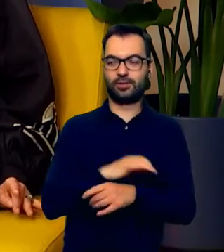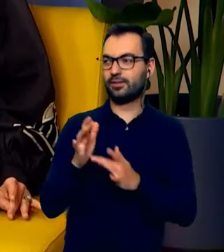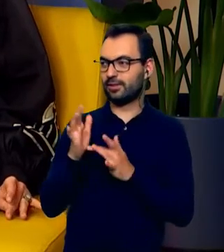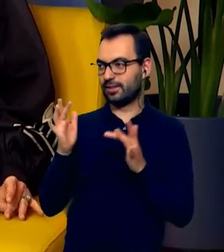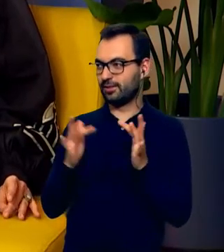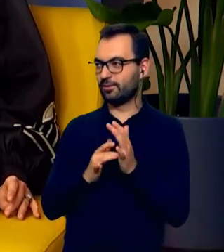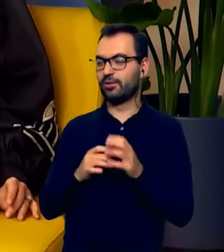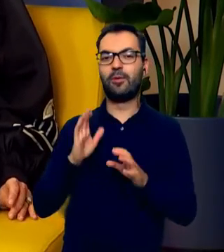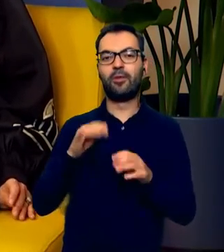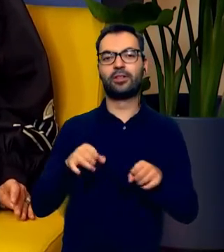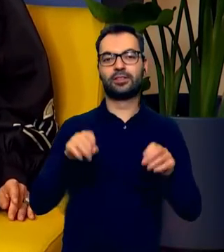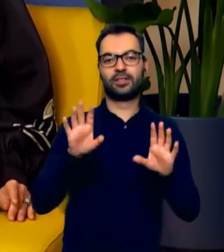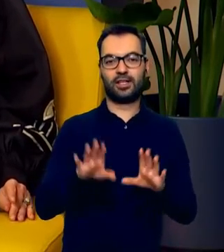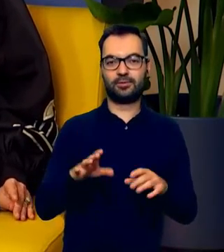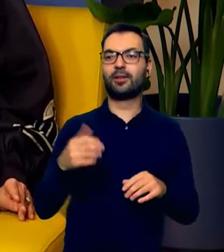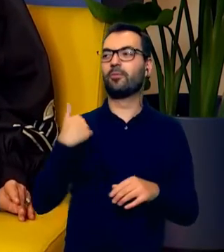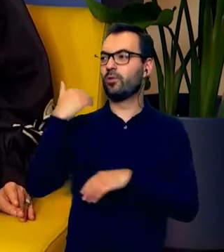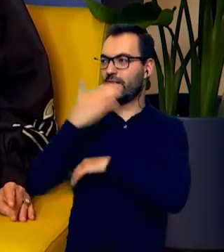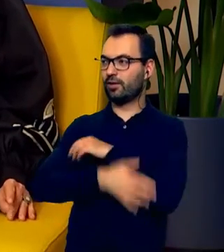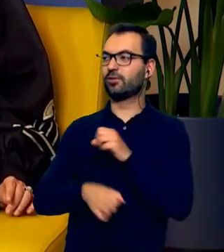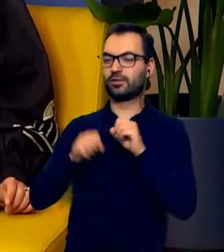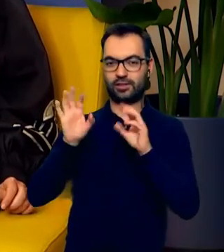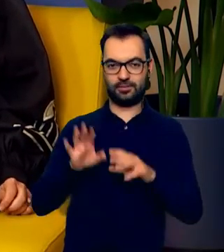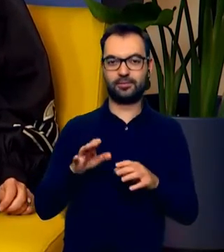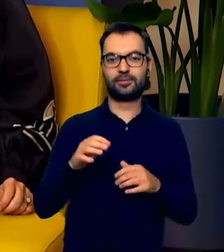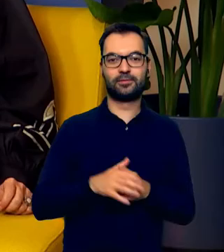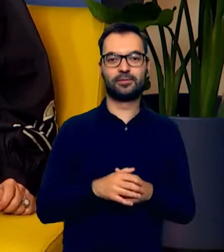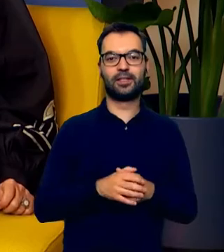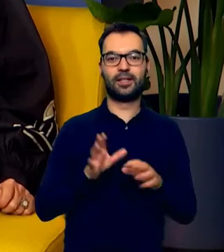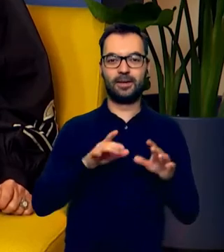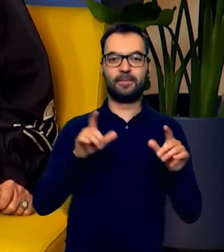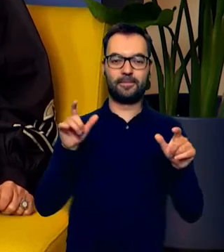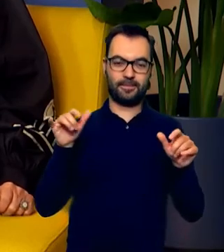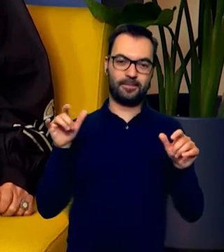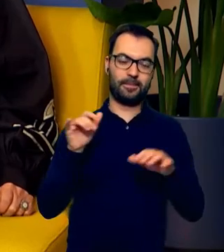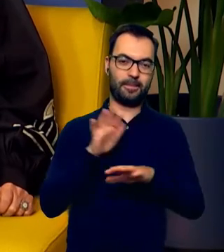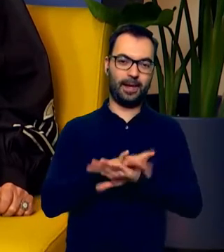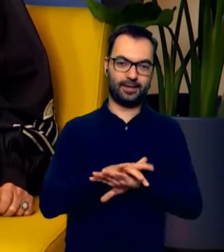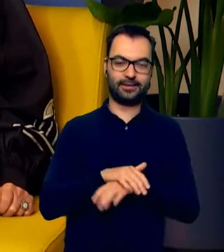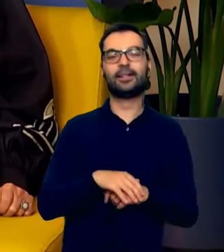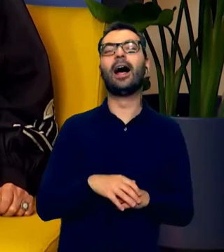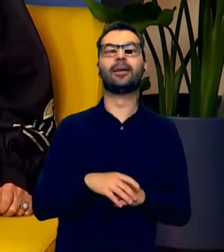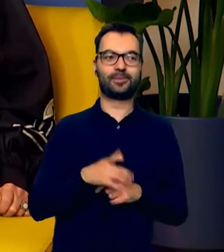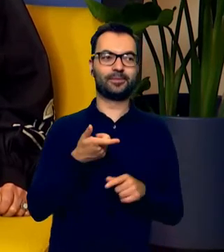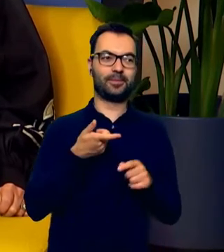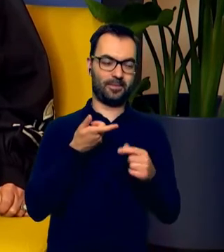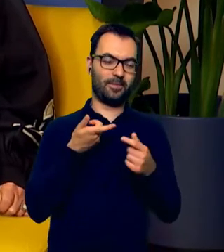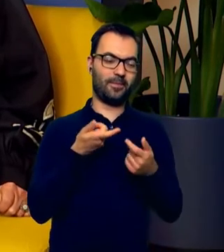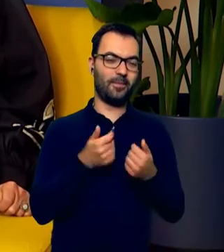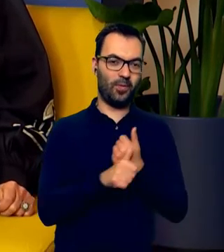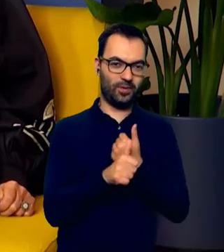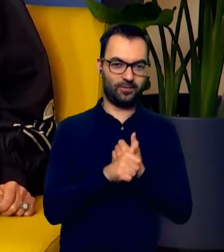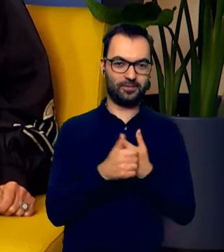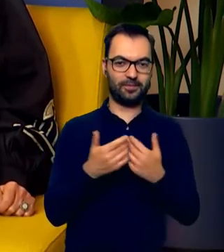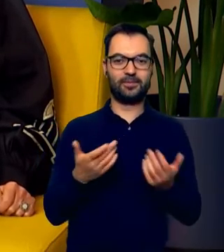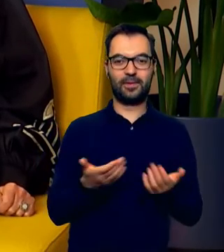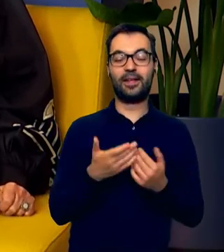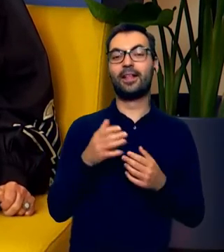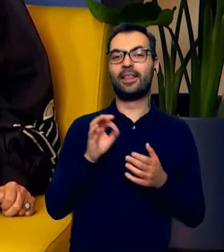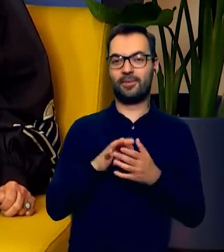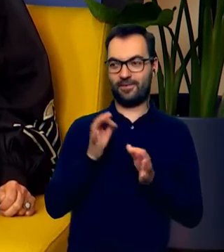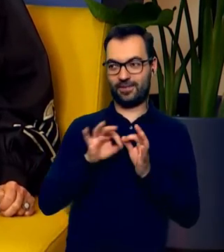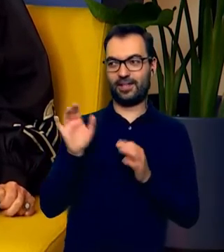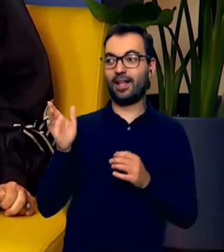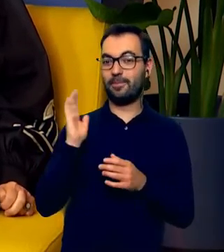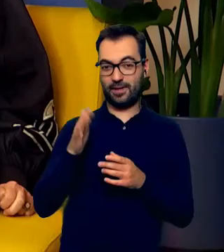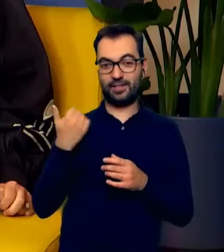i był sklep potem Na końcu. Z wyszynkiem, więc to była taka motywacja. Tak, tam jest papier. Magda, tam będzie, na pewno będzie wina.